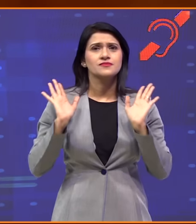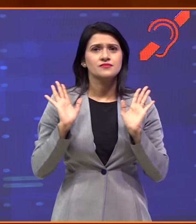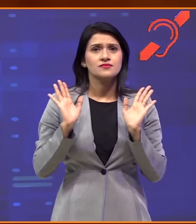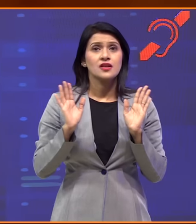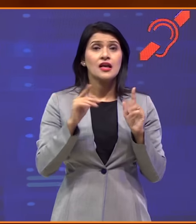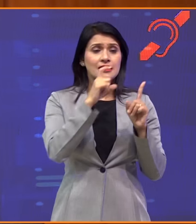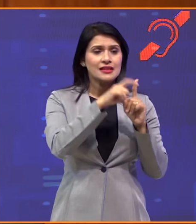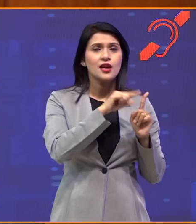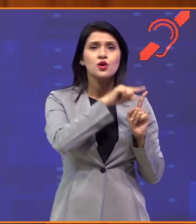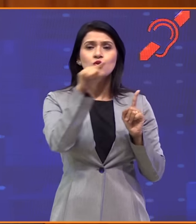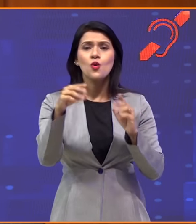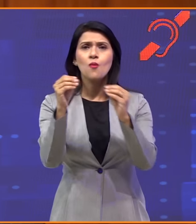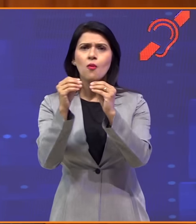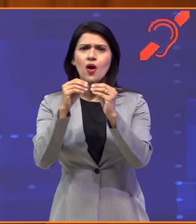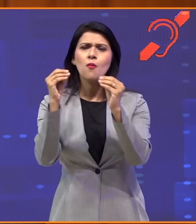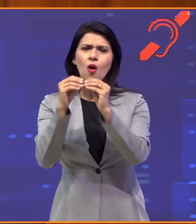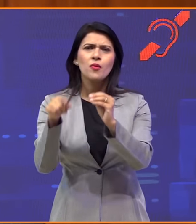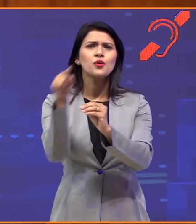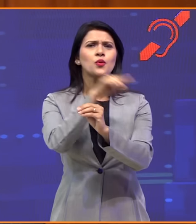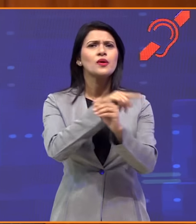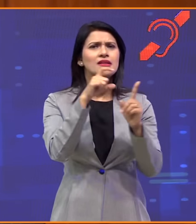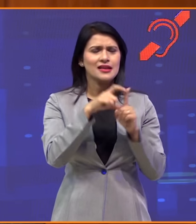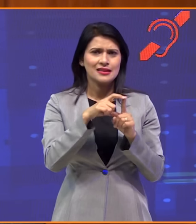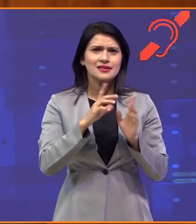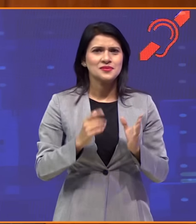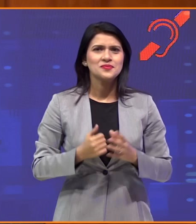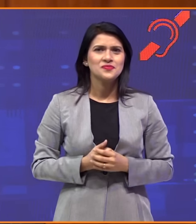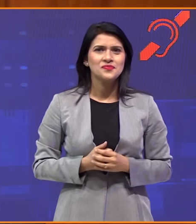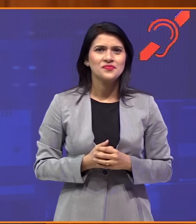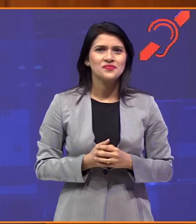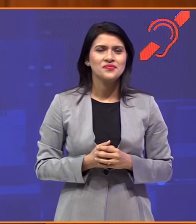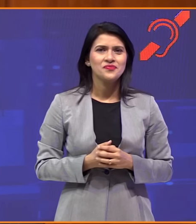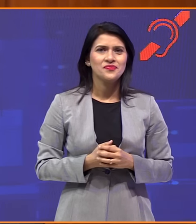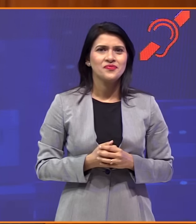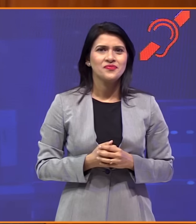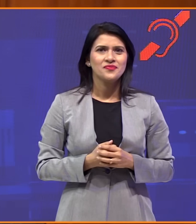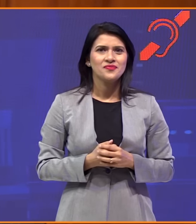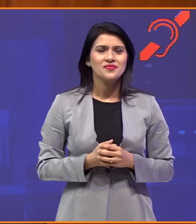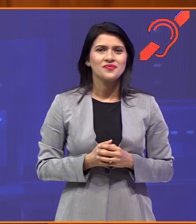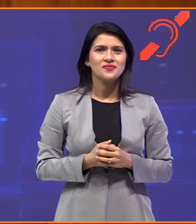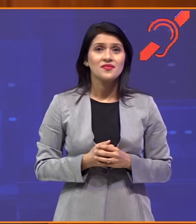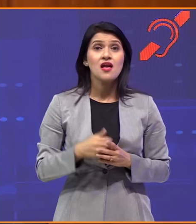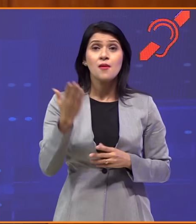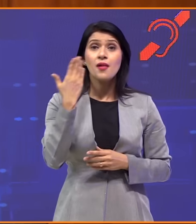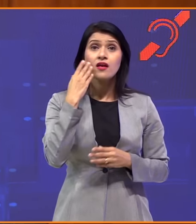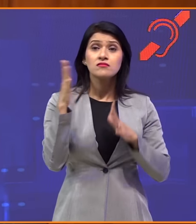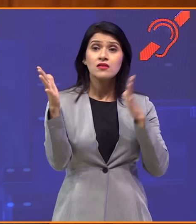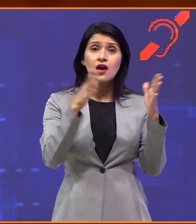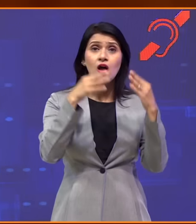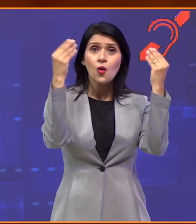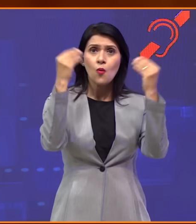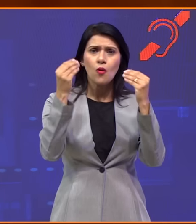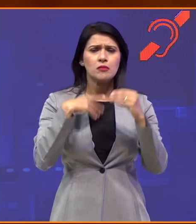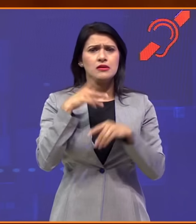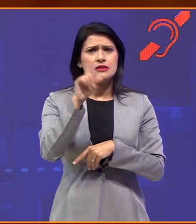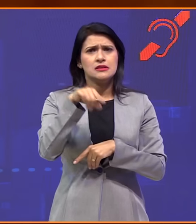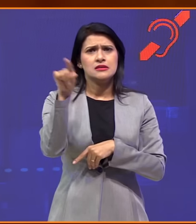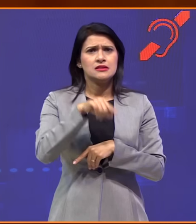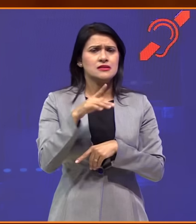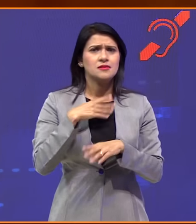हैं मुंबई से दिल्ली आ रहे हैं तो बहुत जैसे कि मानसून के समय में मैं अमूमन अवॉइड करता हूं कि